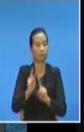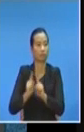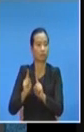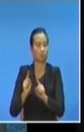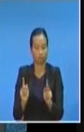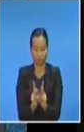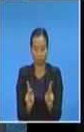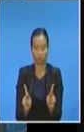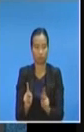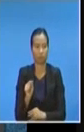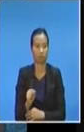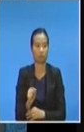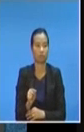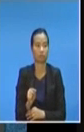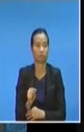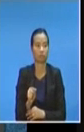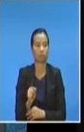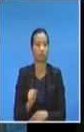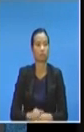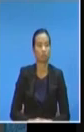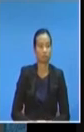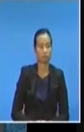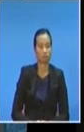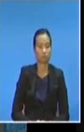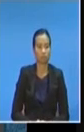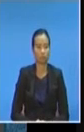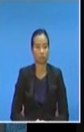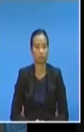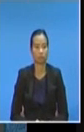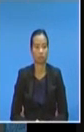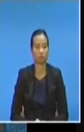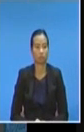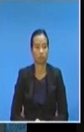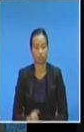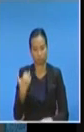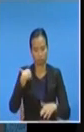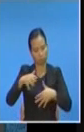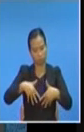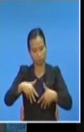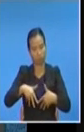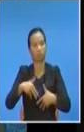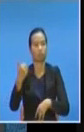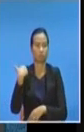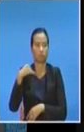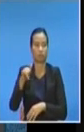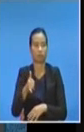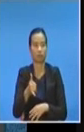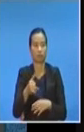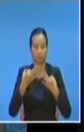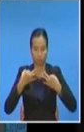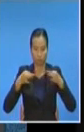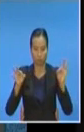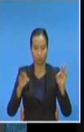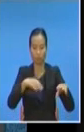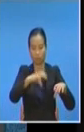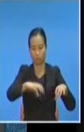ดนี้เนี่ยนะครับก็อาจจะไม่มีภาคอาจจะมีภาคประชาชนหรือไม่มีอันนี้เราให้อิสระกับแต่ละกองบัญชา